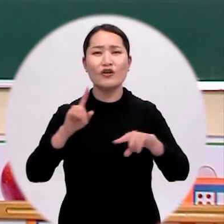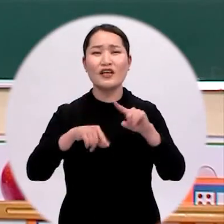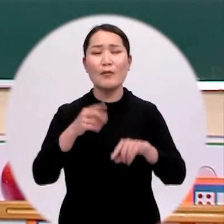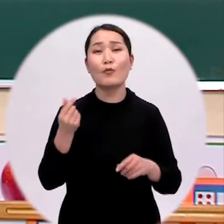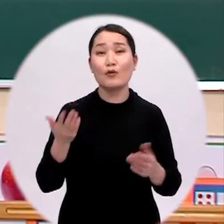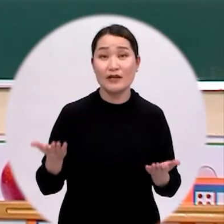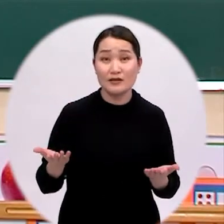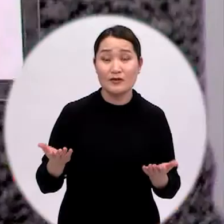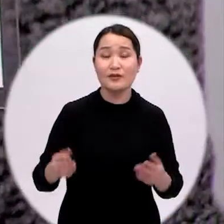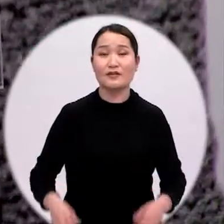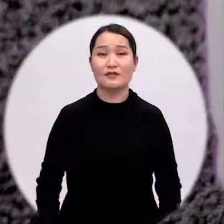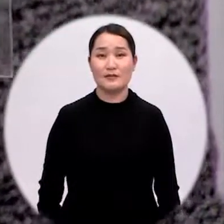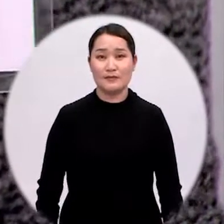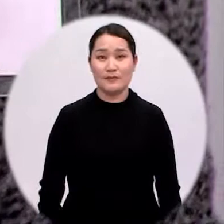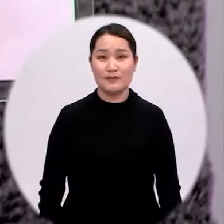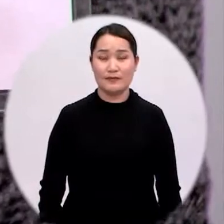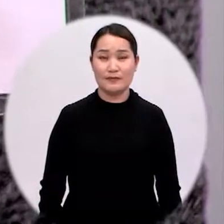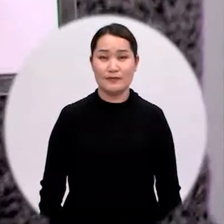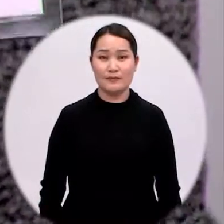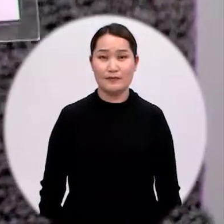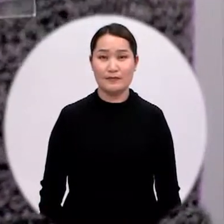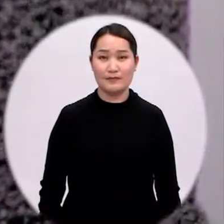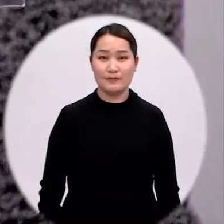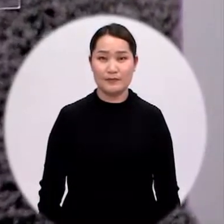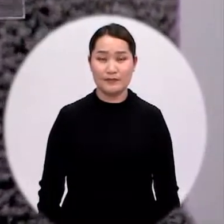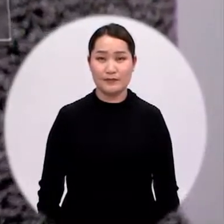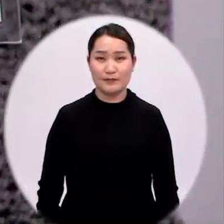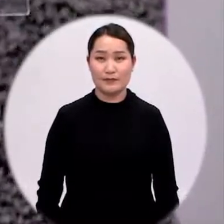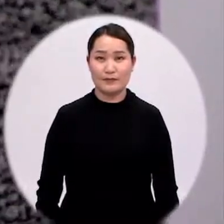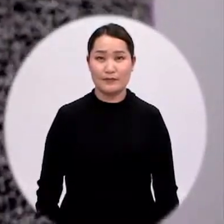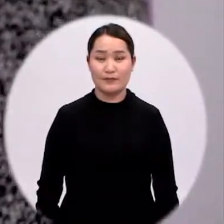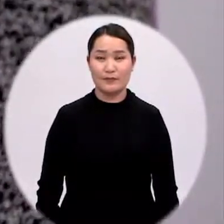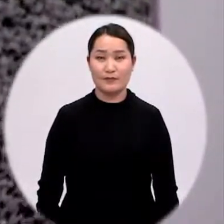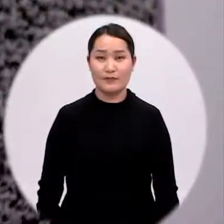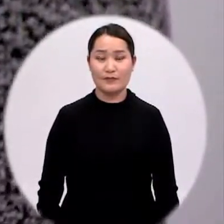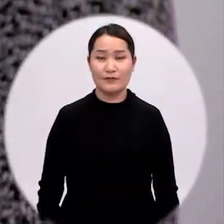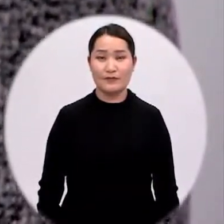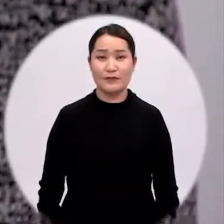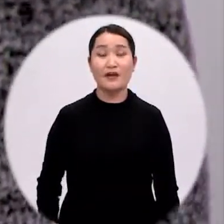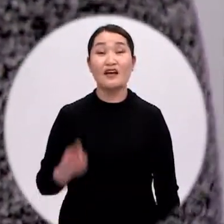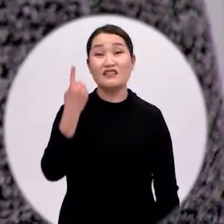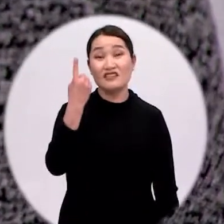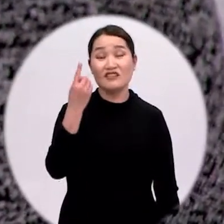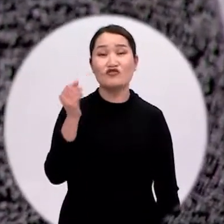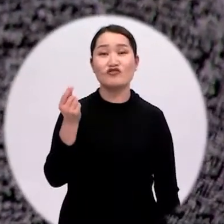бол? За, багш нь та нартаа мөнгөн дэвсгэртийг танилцуулъя. Энэ бол 1